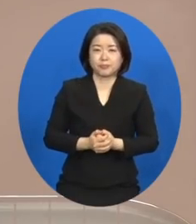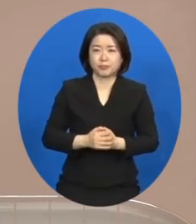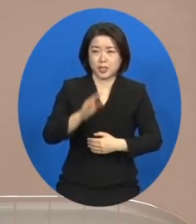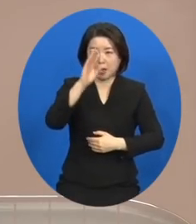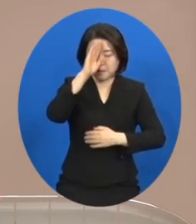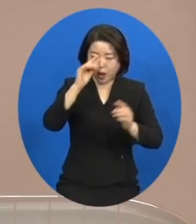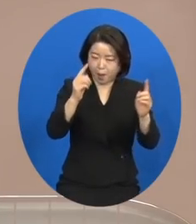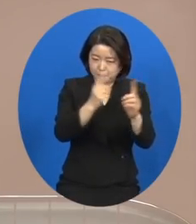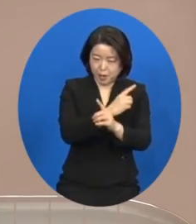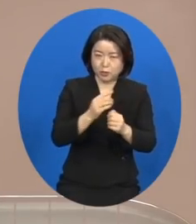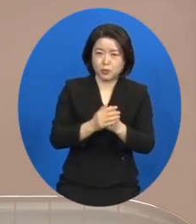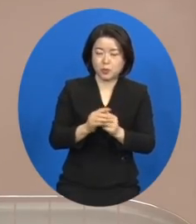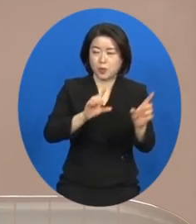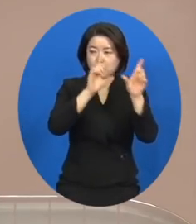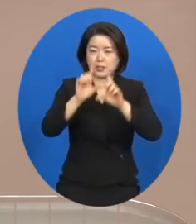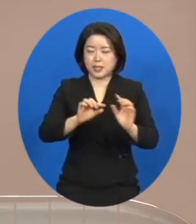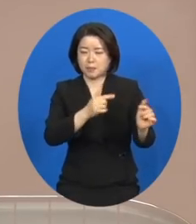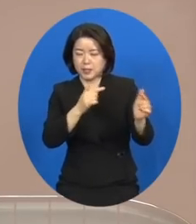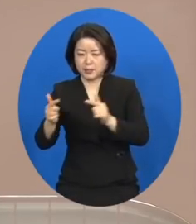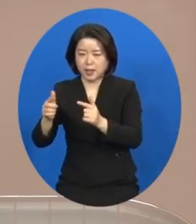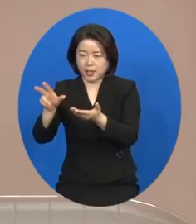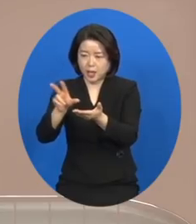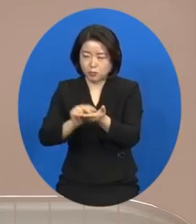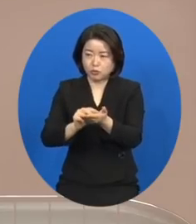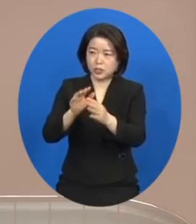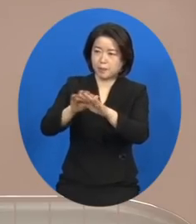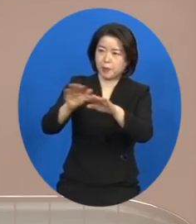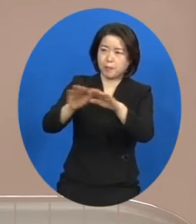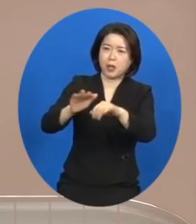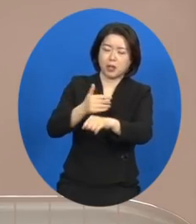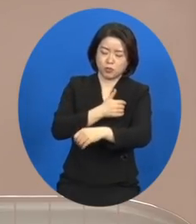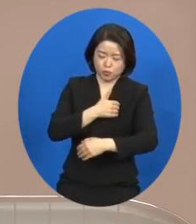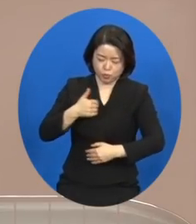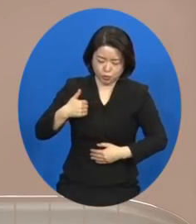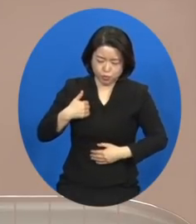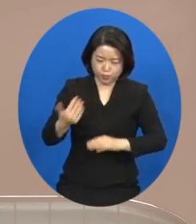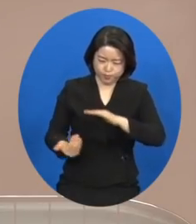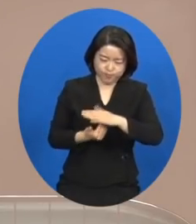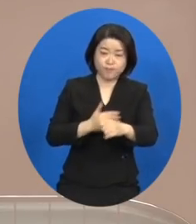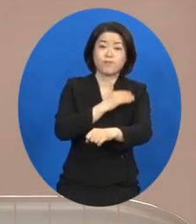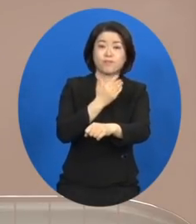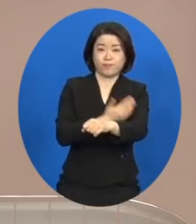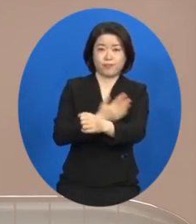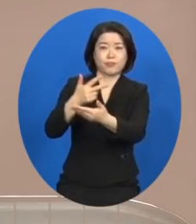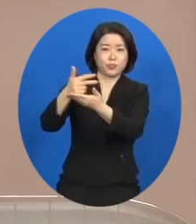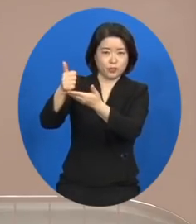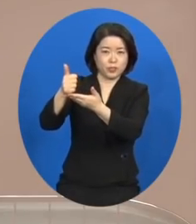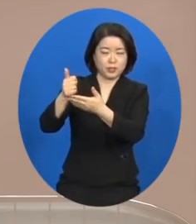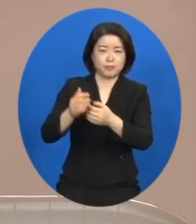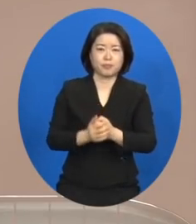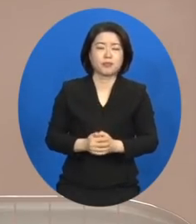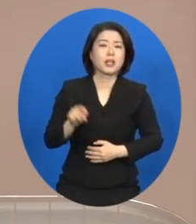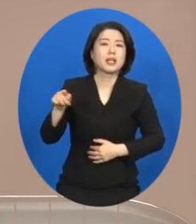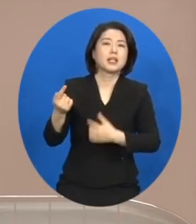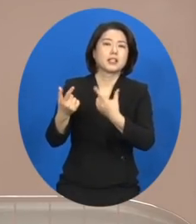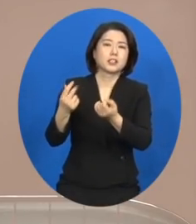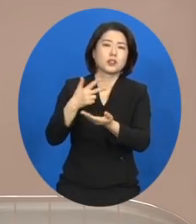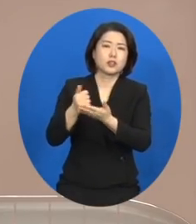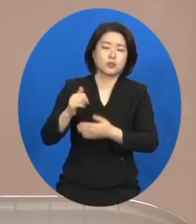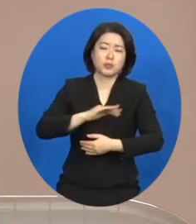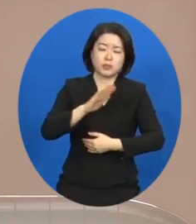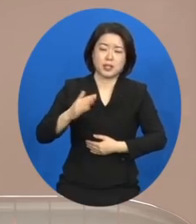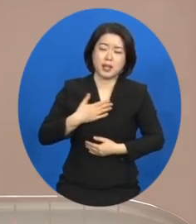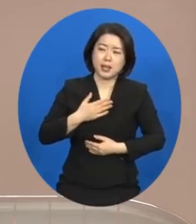치유하고 삶의 다양한 문제들을 능히 제거하실 수 있는 전능하신 주님이십니다. 우리는 그러한 주님을 우리의 삶에